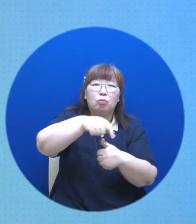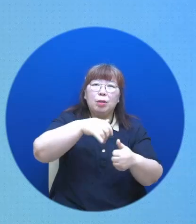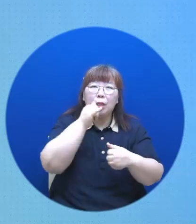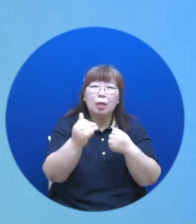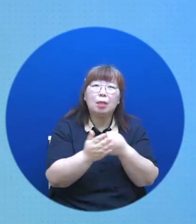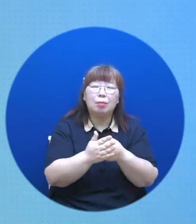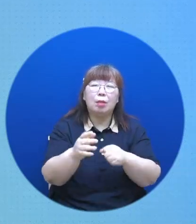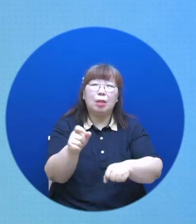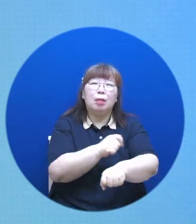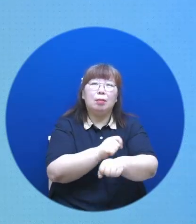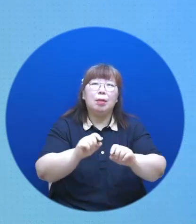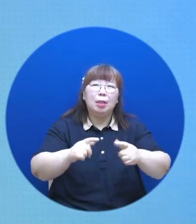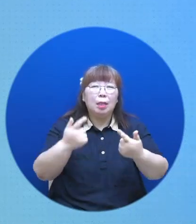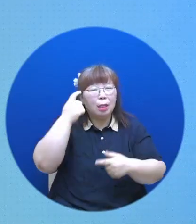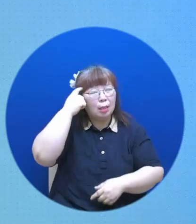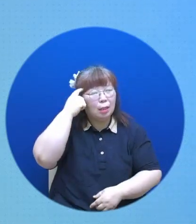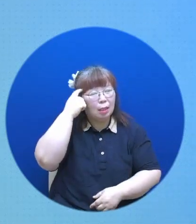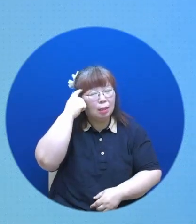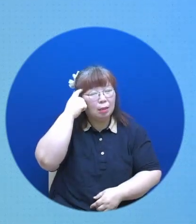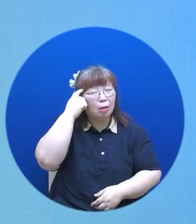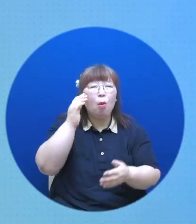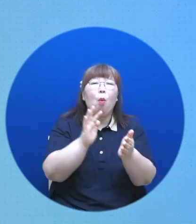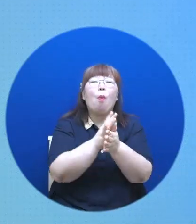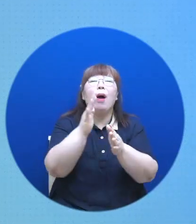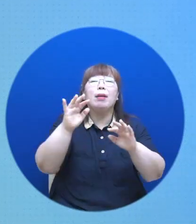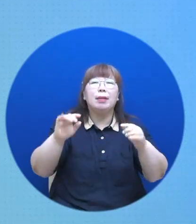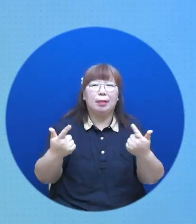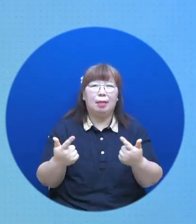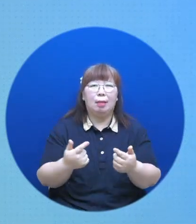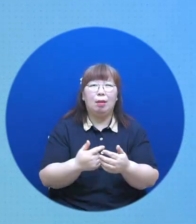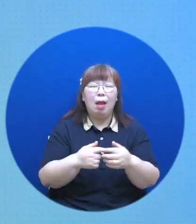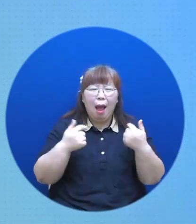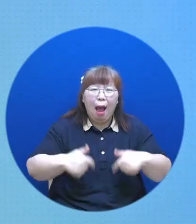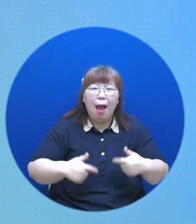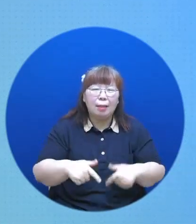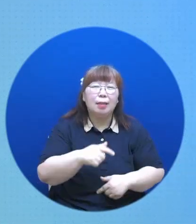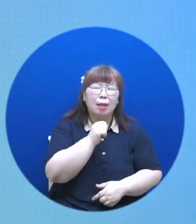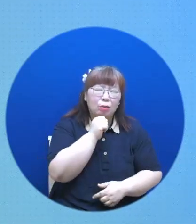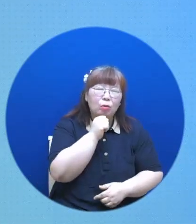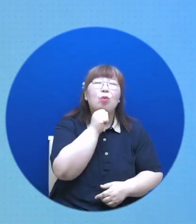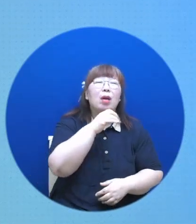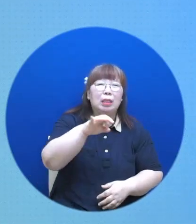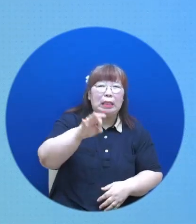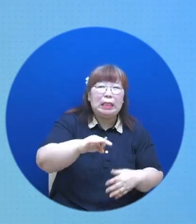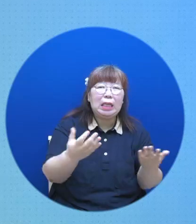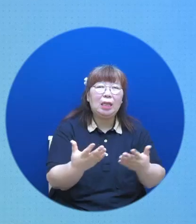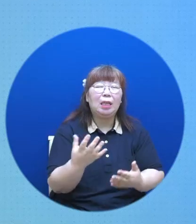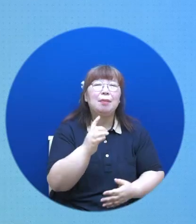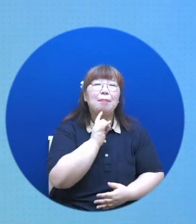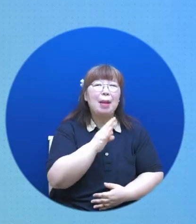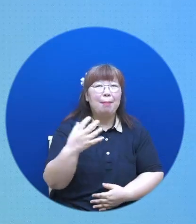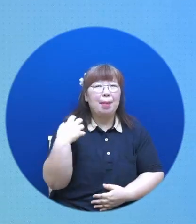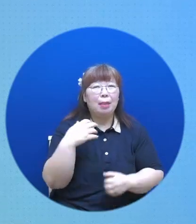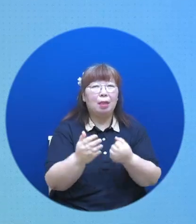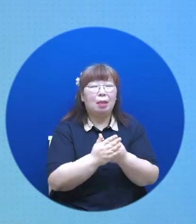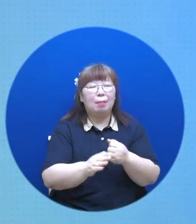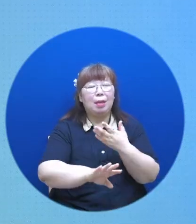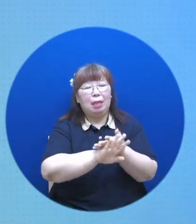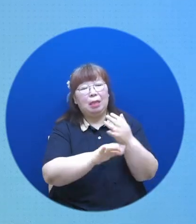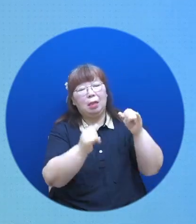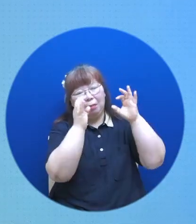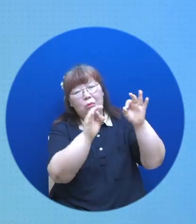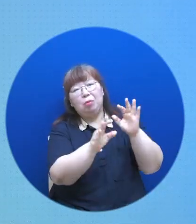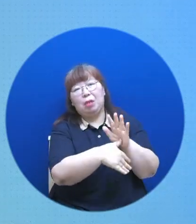왜 그랬을까요? 화려하지 않았습니다. 항상 초라한 일만 감당했어요. 그래서 모두 신경 쓰지 않았습니다.